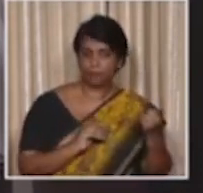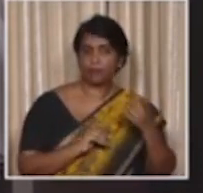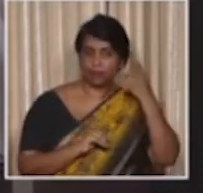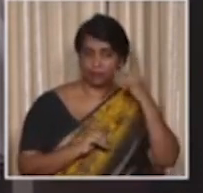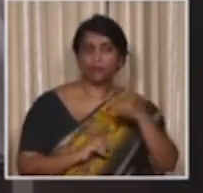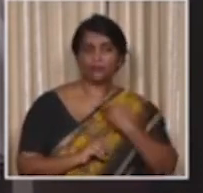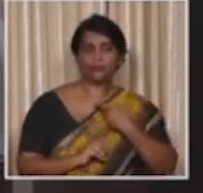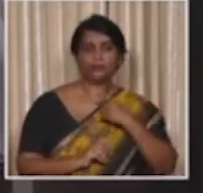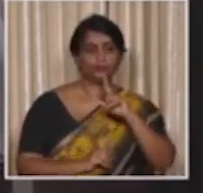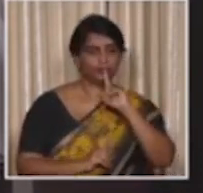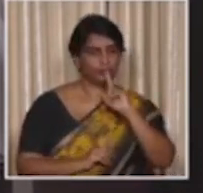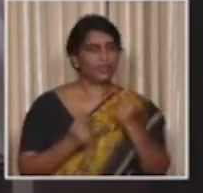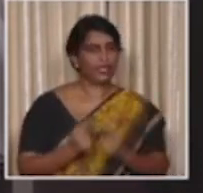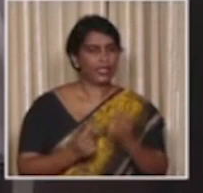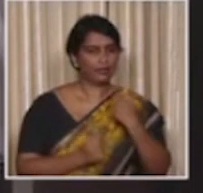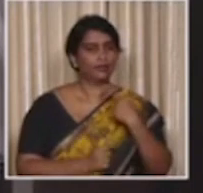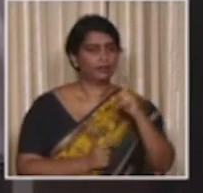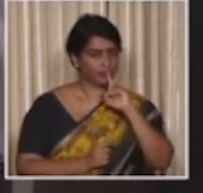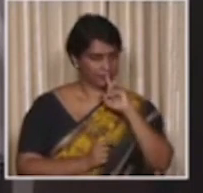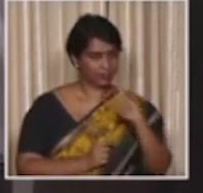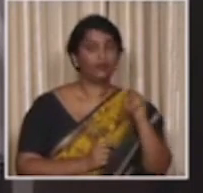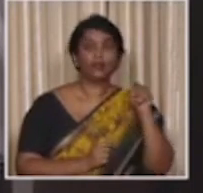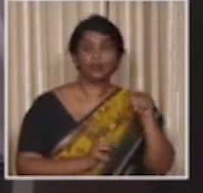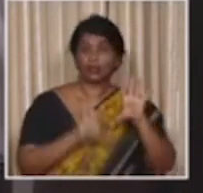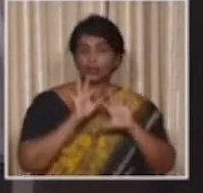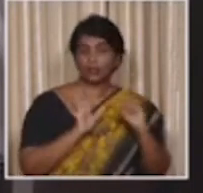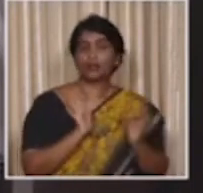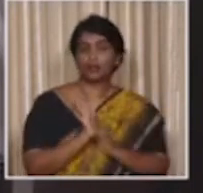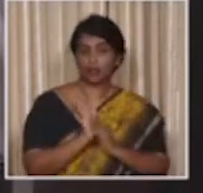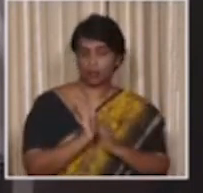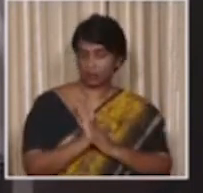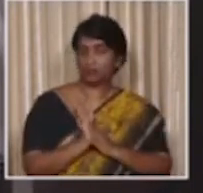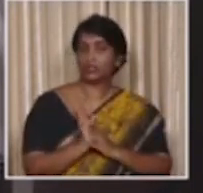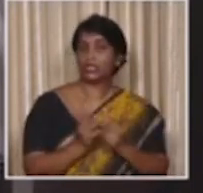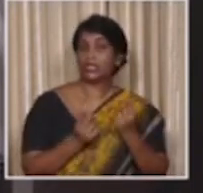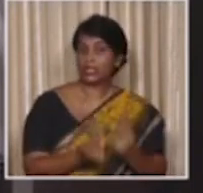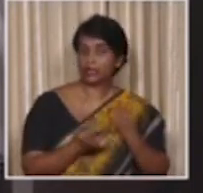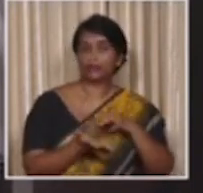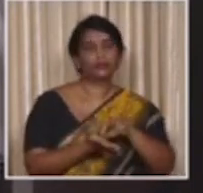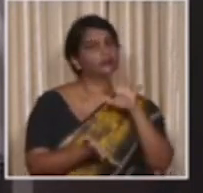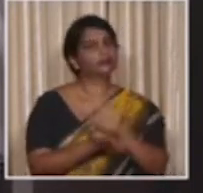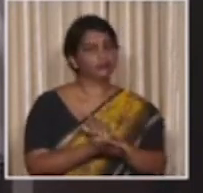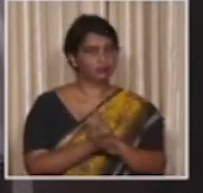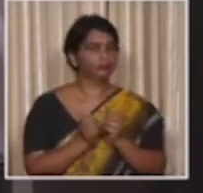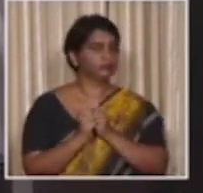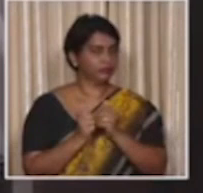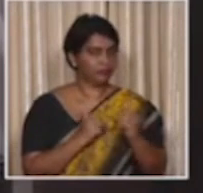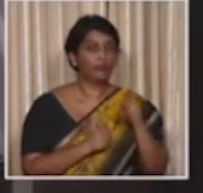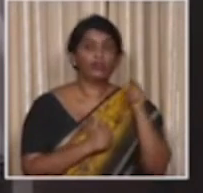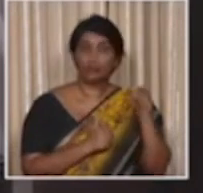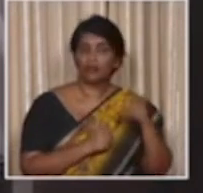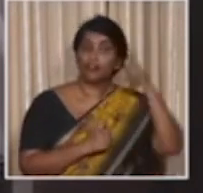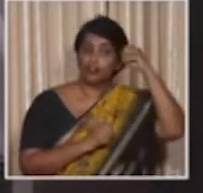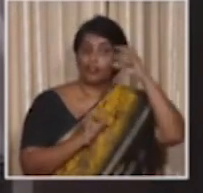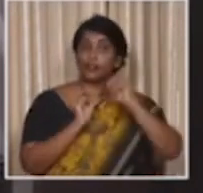නිසා මම ඔබතුමාගෙන් ඉක්මනින්ම ඉල්ලීමක් කරනවා මේ තේරීම් කාරක සභාව ඉක්මනින් ස්ථාපනය කරන්න කටයුතු කරන්න. එවිට